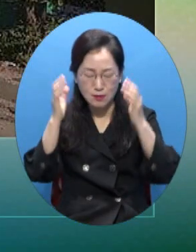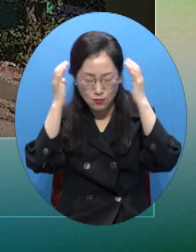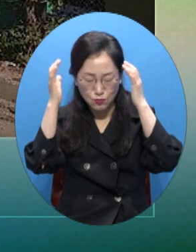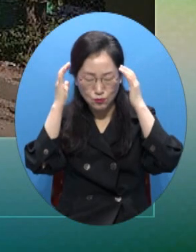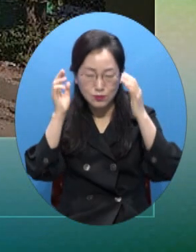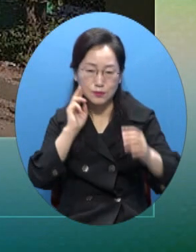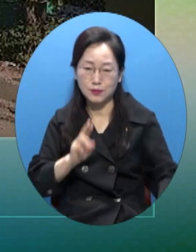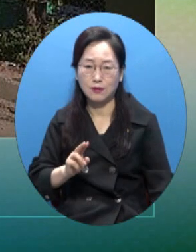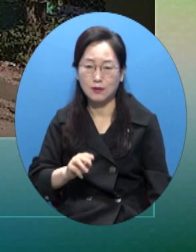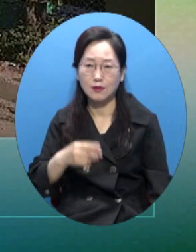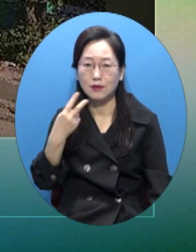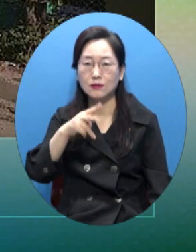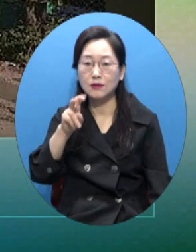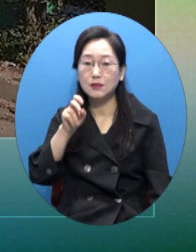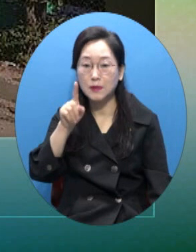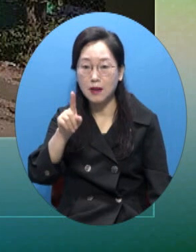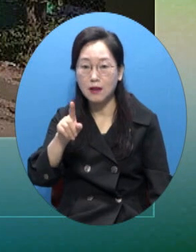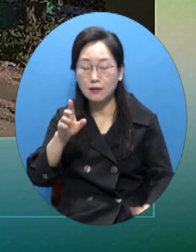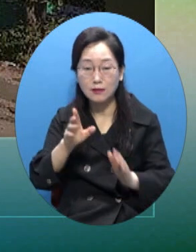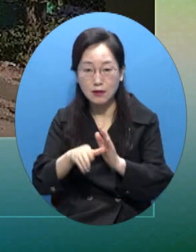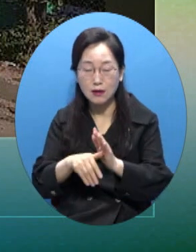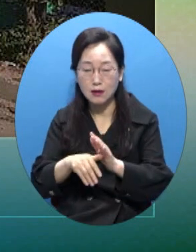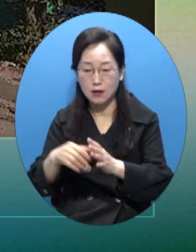2021년 군사 쿠데타로